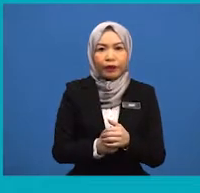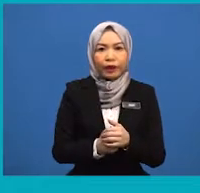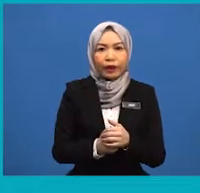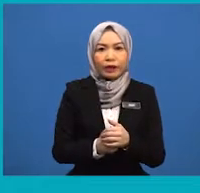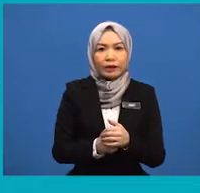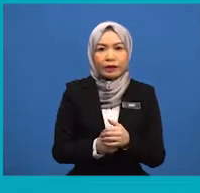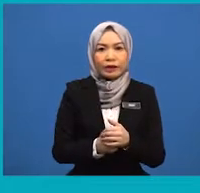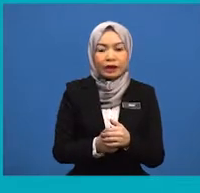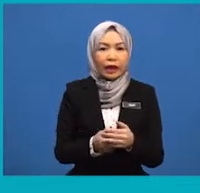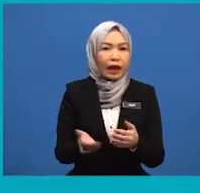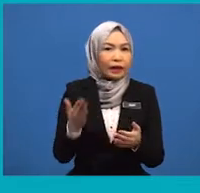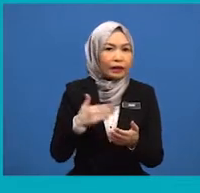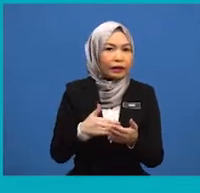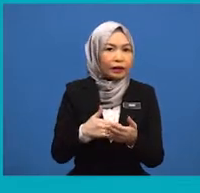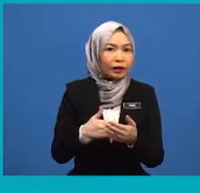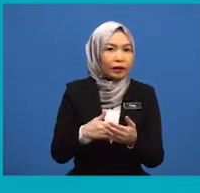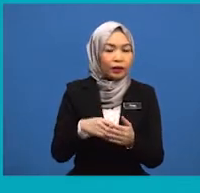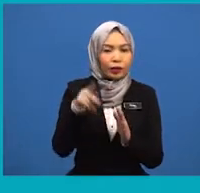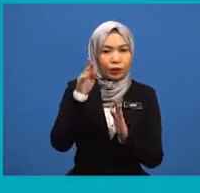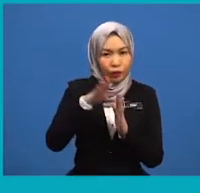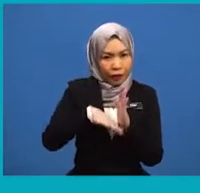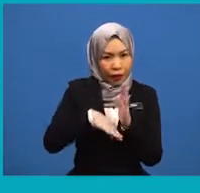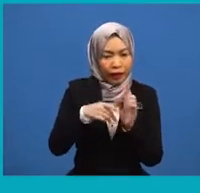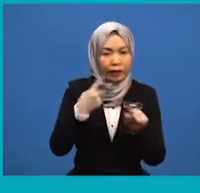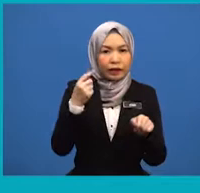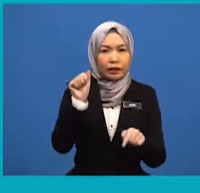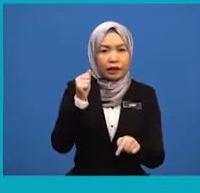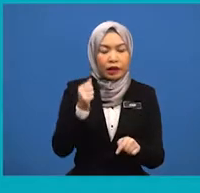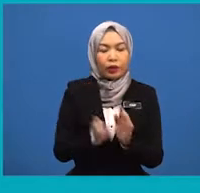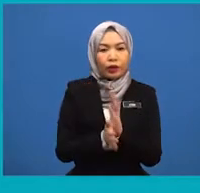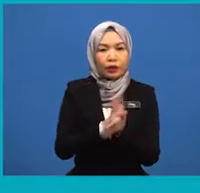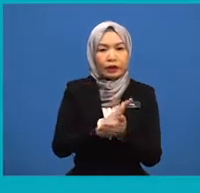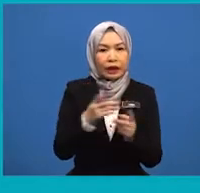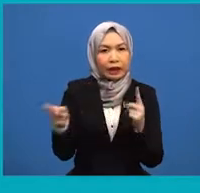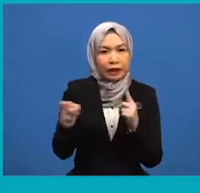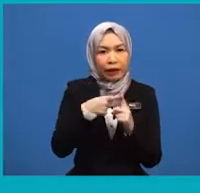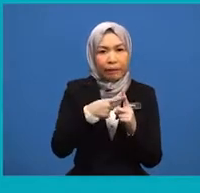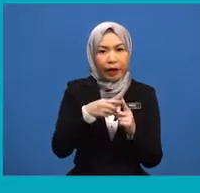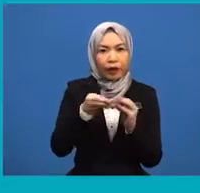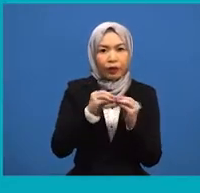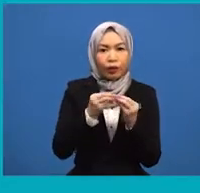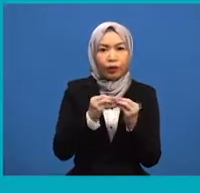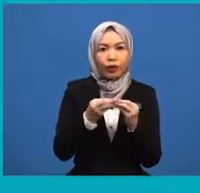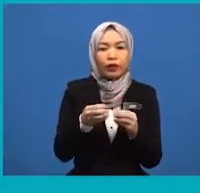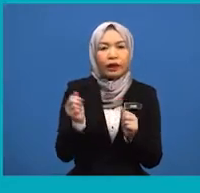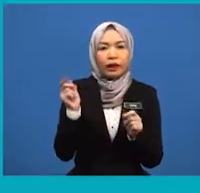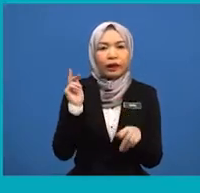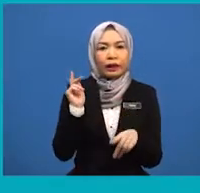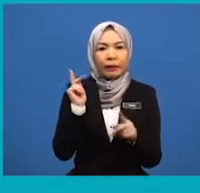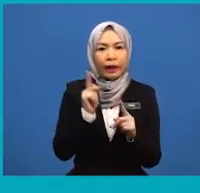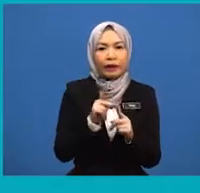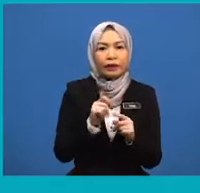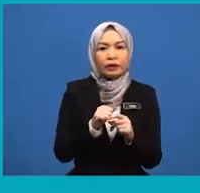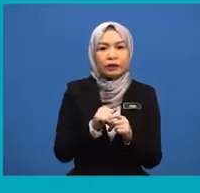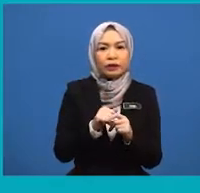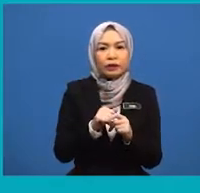kurang daripada 10, maka tambah nombor kepada jumlah. Jadi,